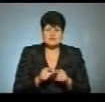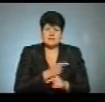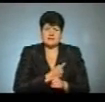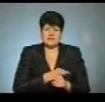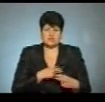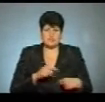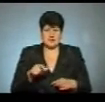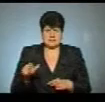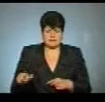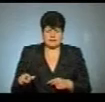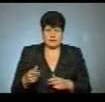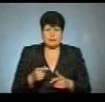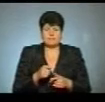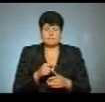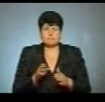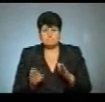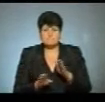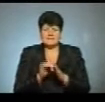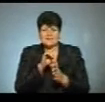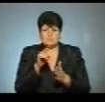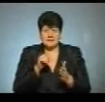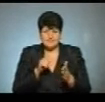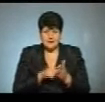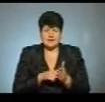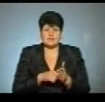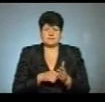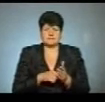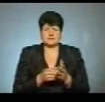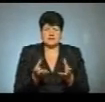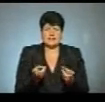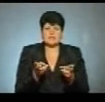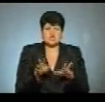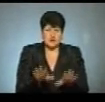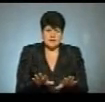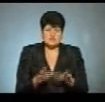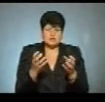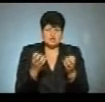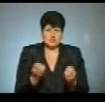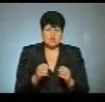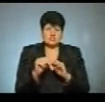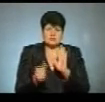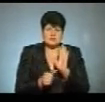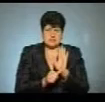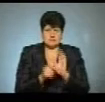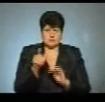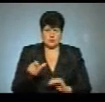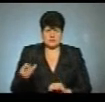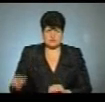Під підозрою, тобто не спростовані, але й не підтверджені, лишається 16